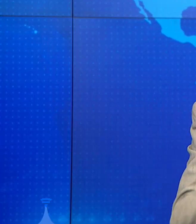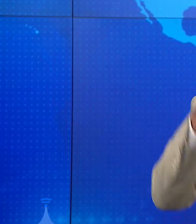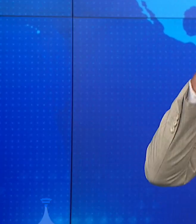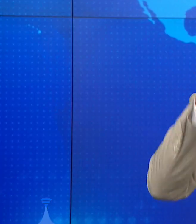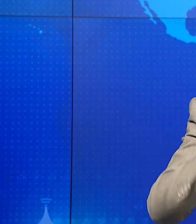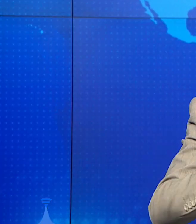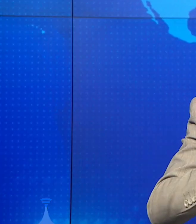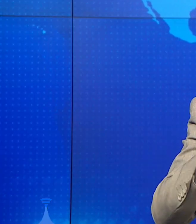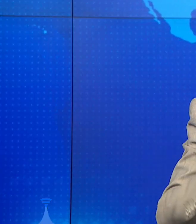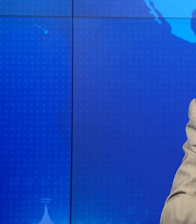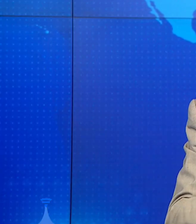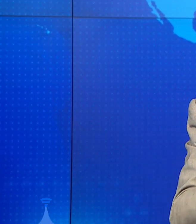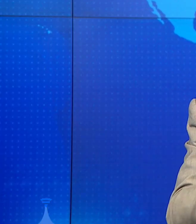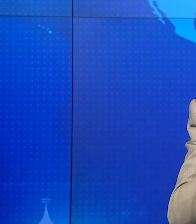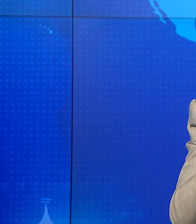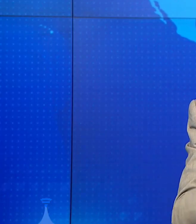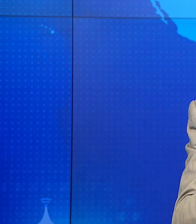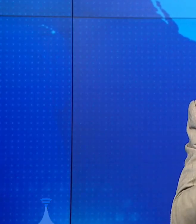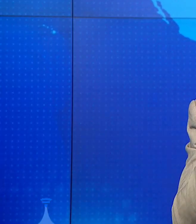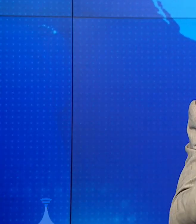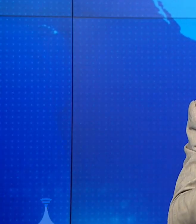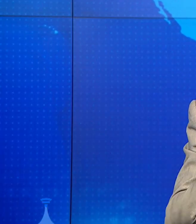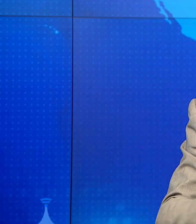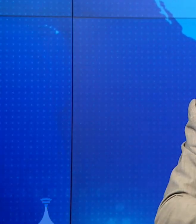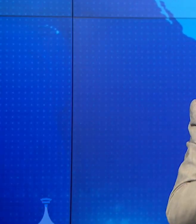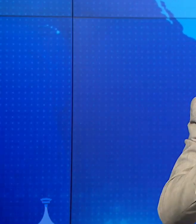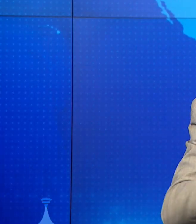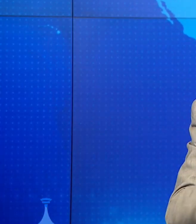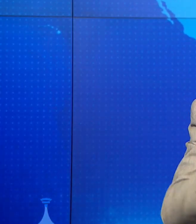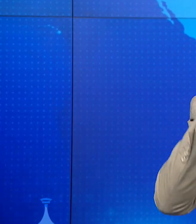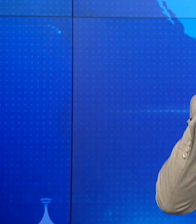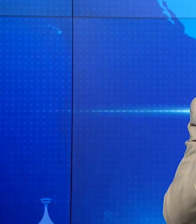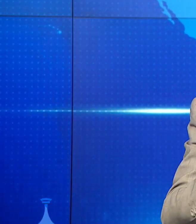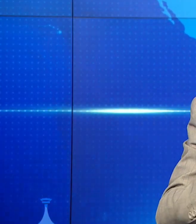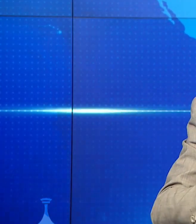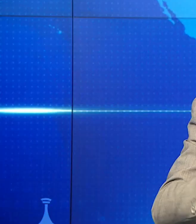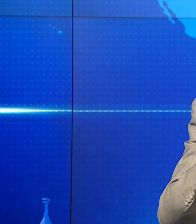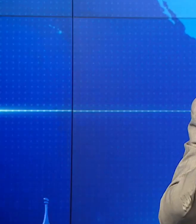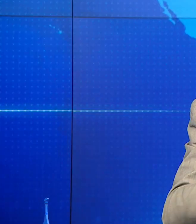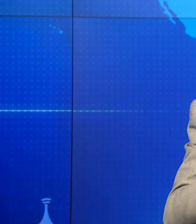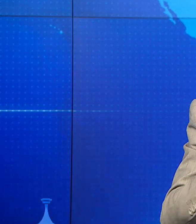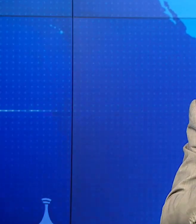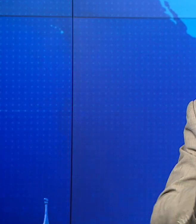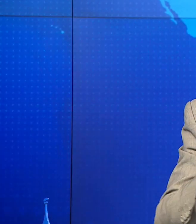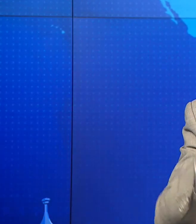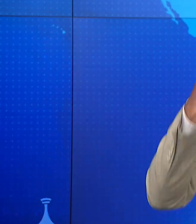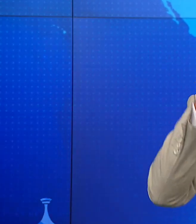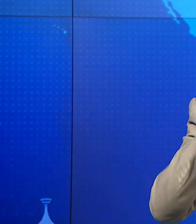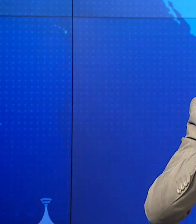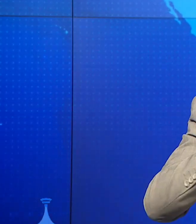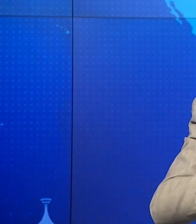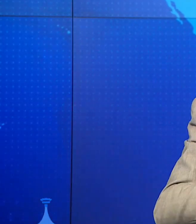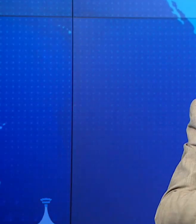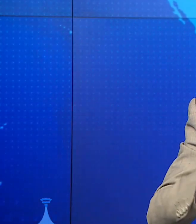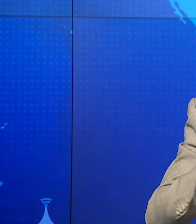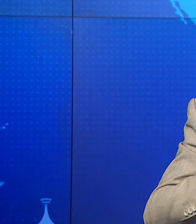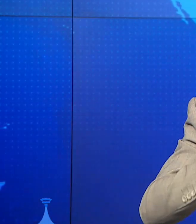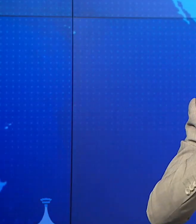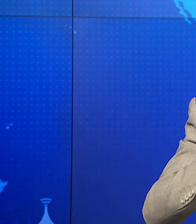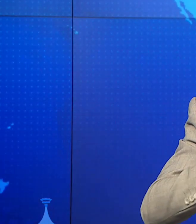ዜጎች ህገ መንግስታዊ የመምረጥ መብታቸውን በአግባቡ በመጠቀም የዜግነት ግዴታቸውን በመወጣትና መንግስት